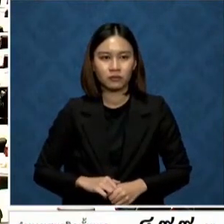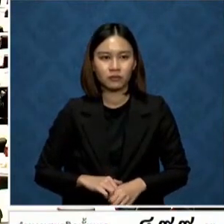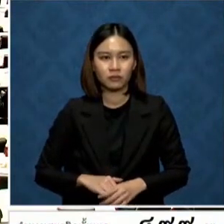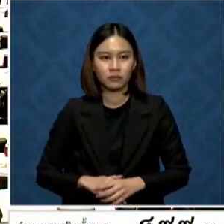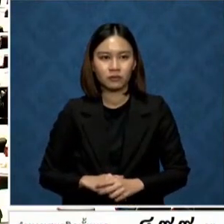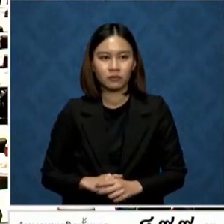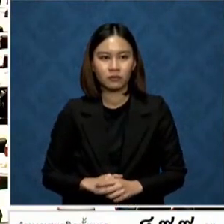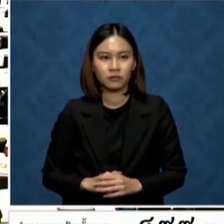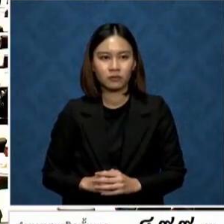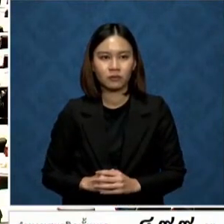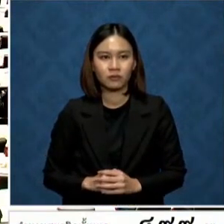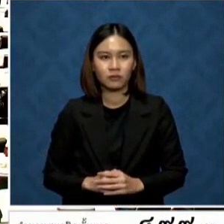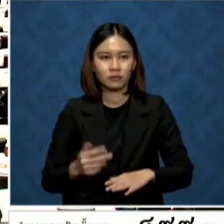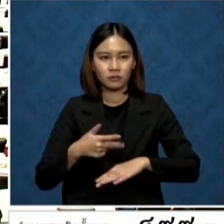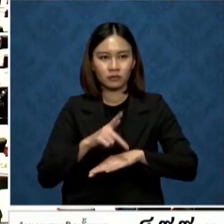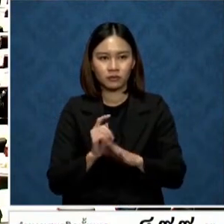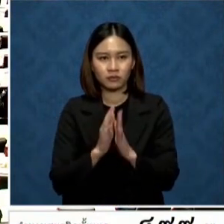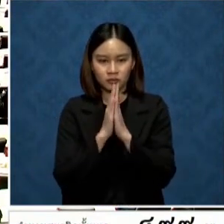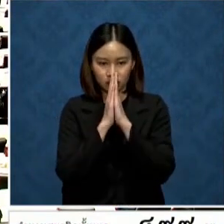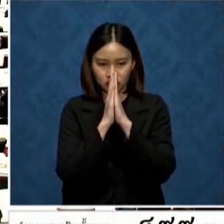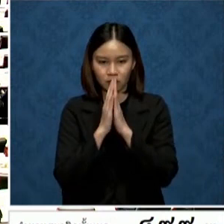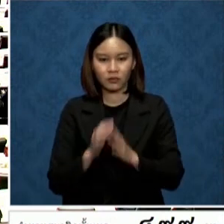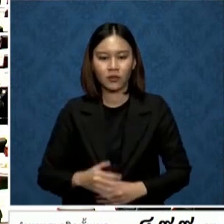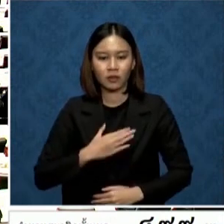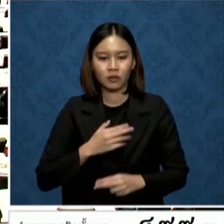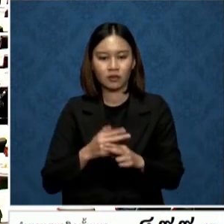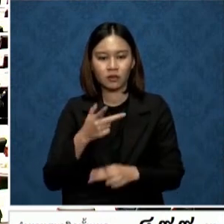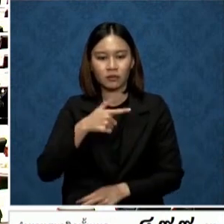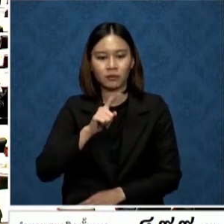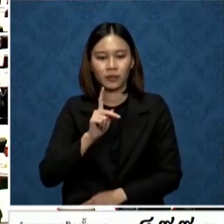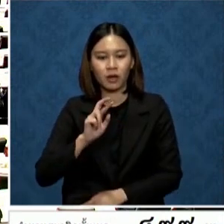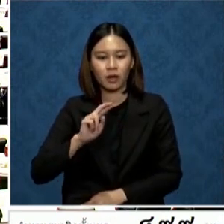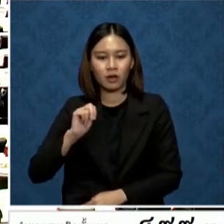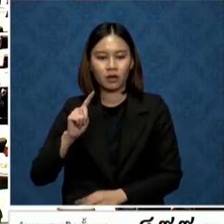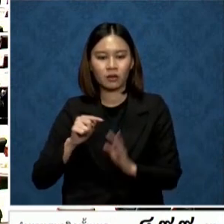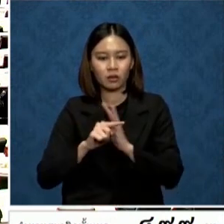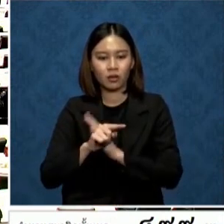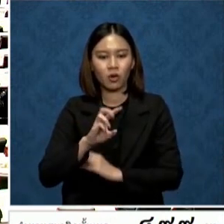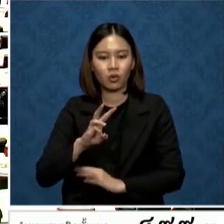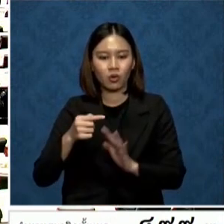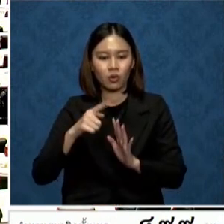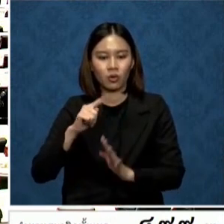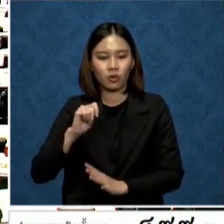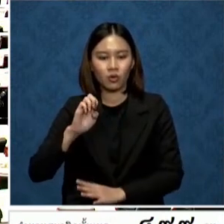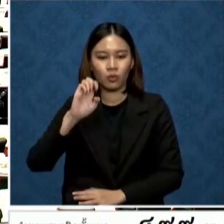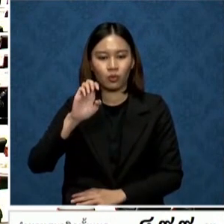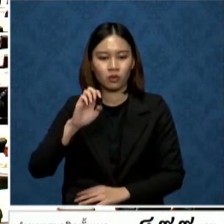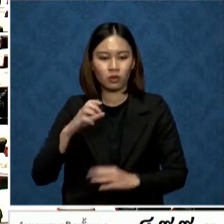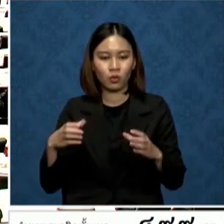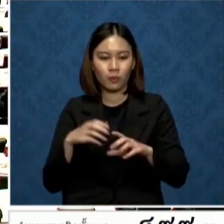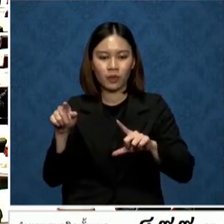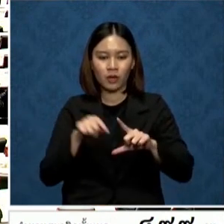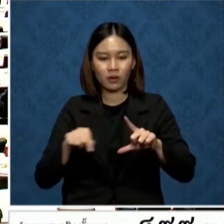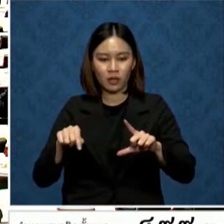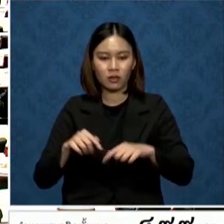ครับเรียนท่านประธานสภาผู้แทนราษฎรที่เคารพครับผมปกรวุฒิอุดมมีพัสกุลผู้แทนราษฎรแบบแบบบัญชีรายชื่อพรรค